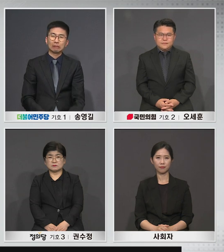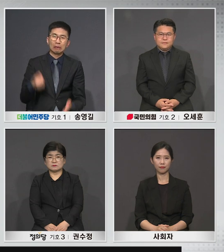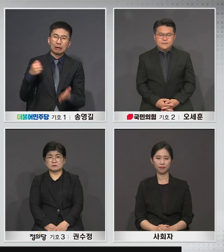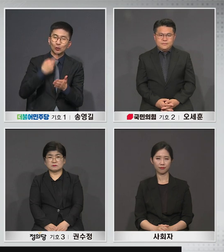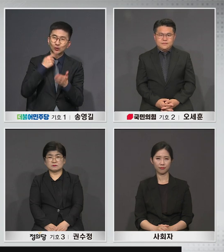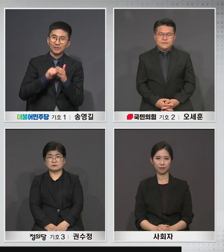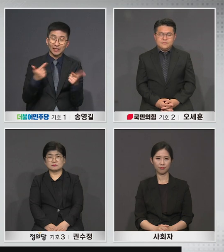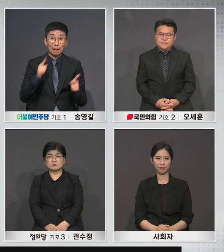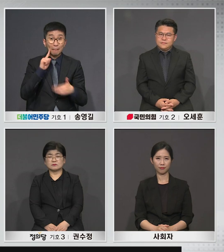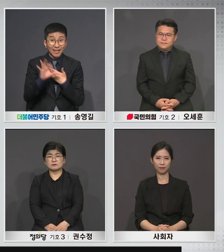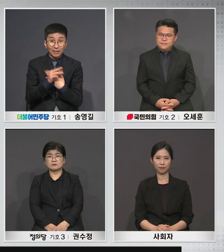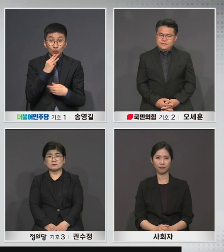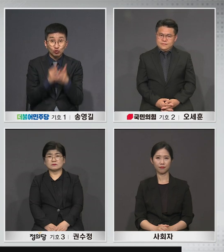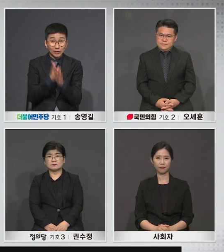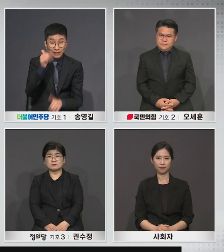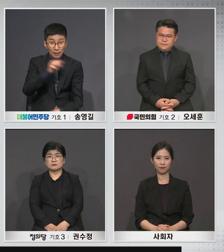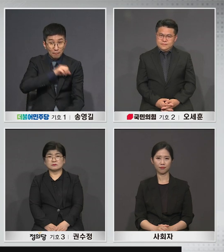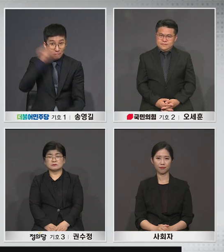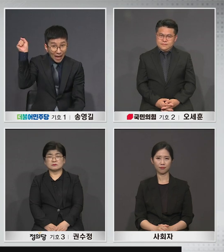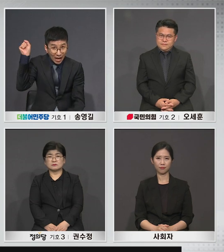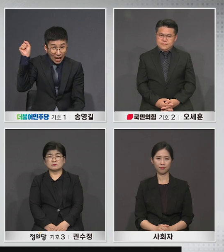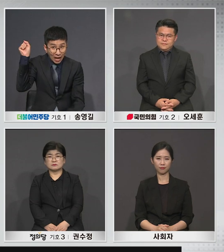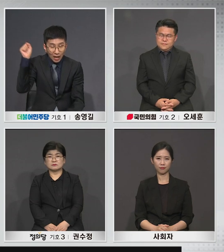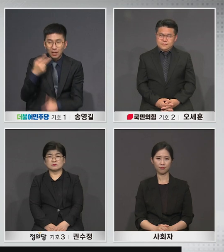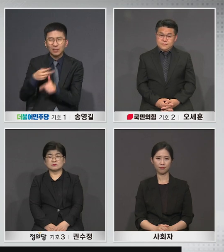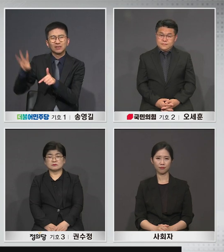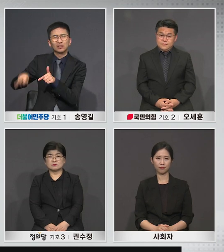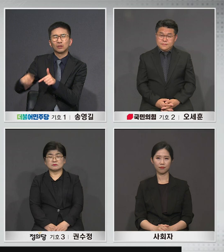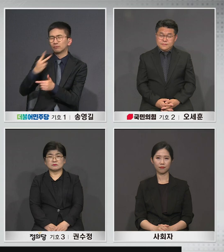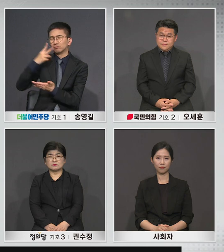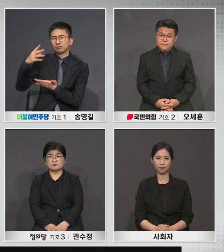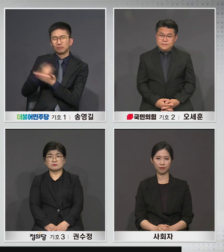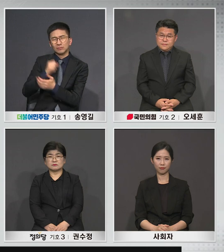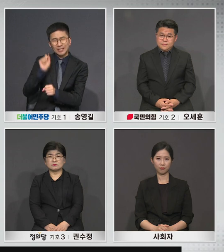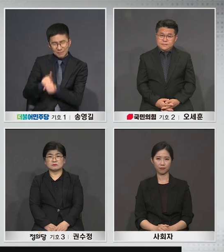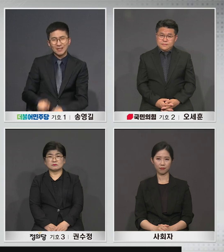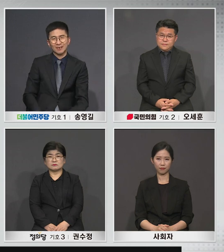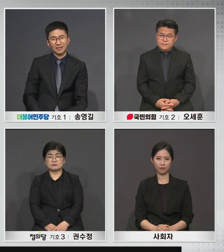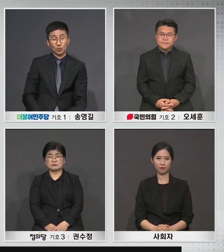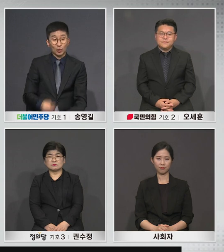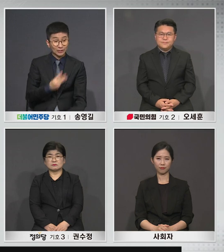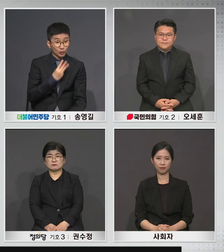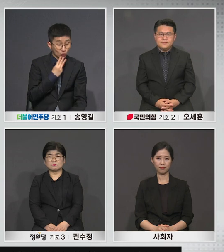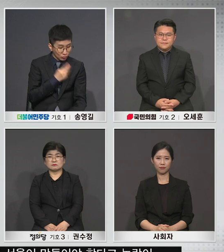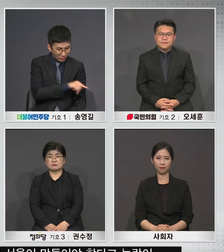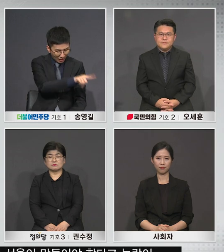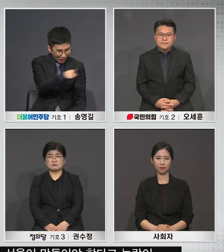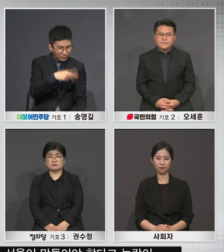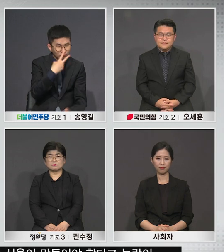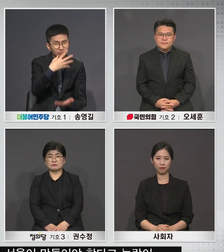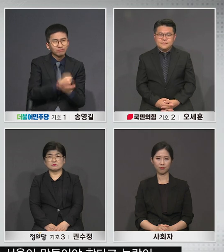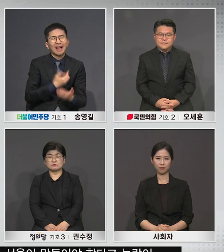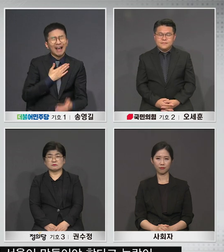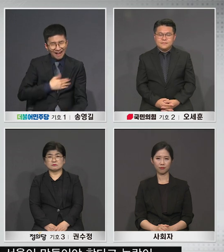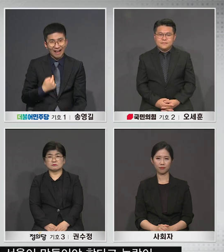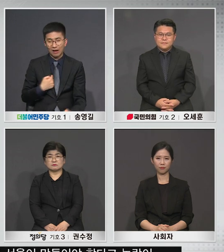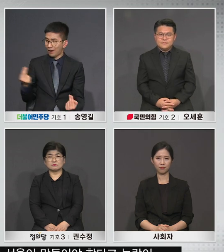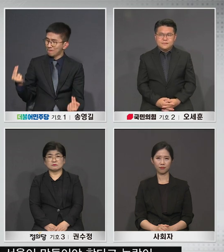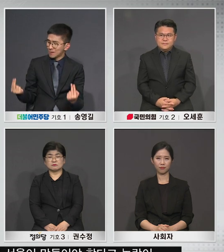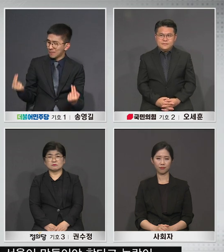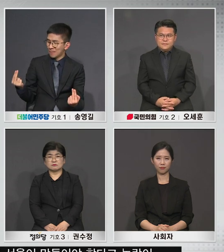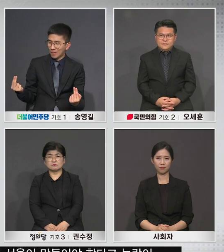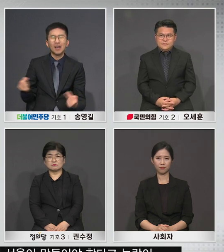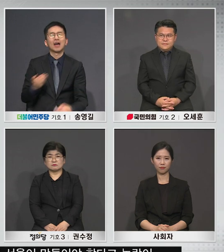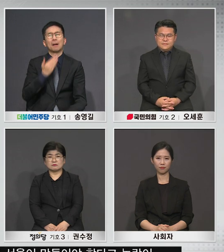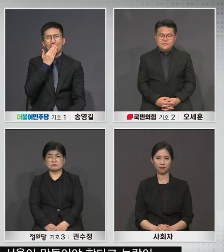제가 서울시장이 된다면 워낙 인천시 사정과 또 서울시 사정을 상호 잘 비교해서 알 수가 있는 위치에